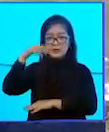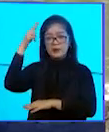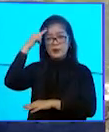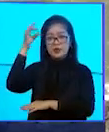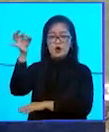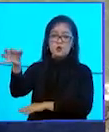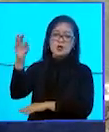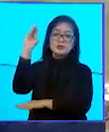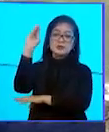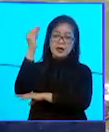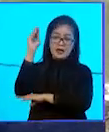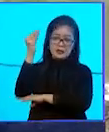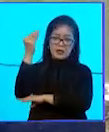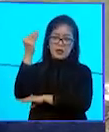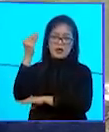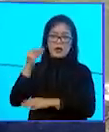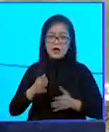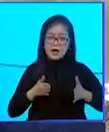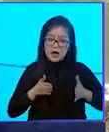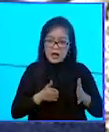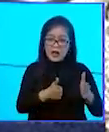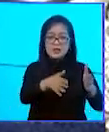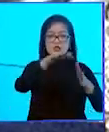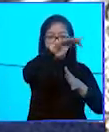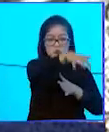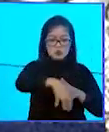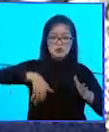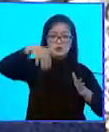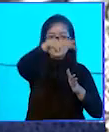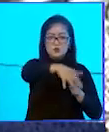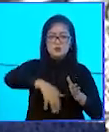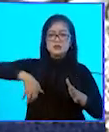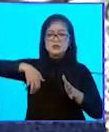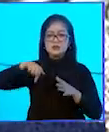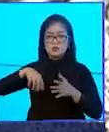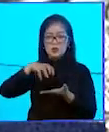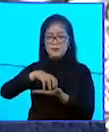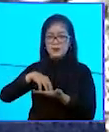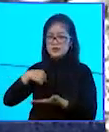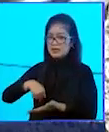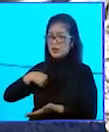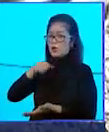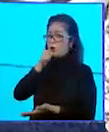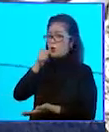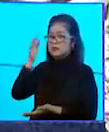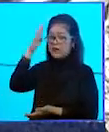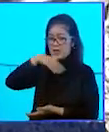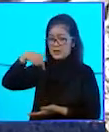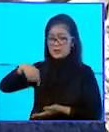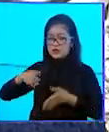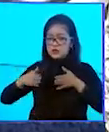melakukan pengurukan di sejumlah kali yang ada di DKI Jakarta. Salah satunya adalah di tempat saya berada saat ini di Kali Krukut,